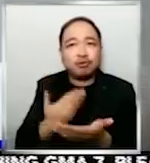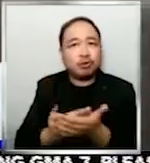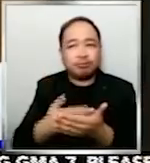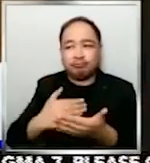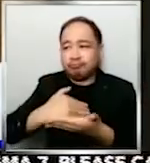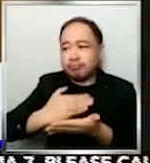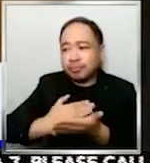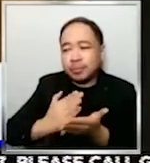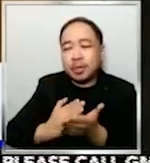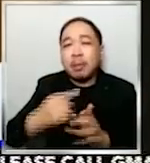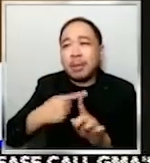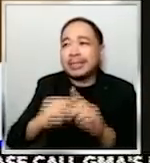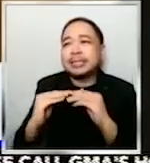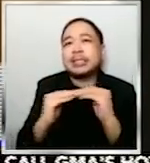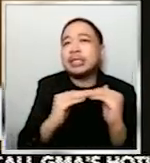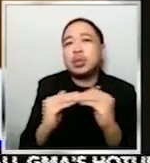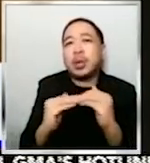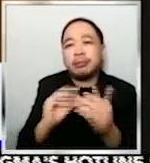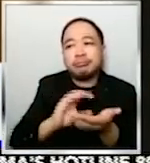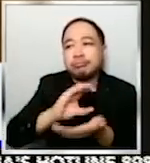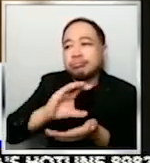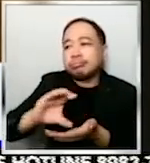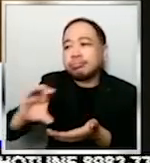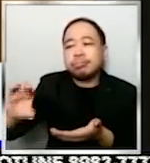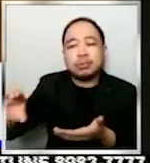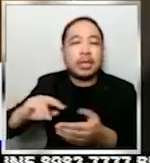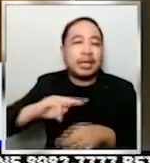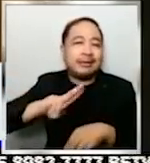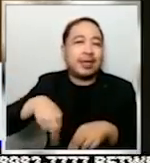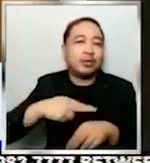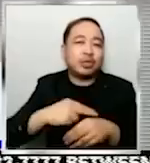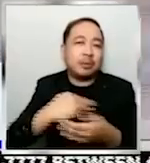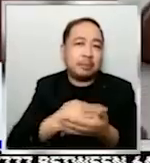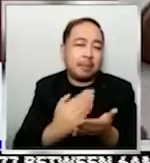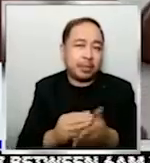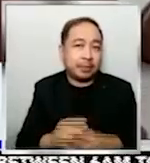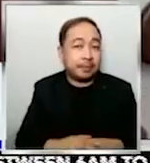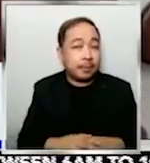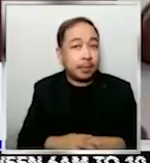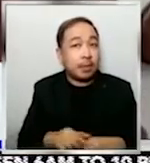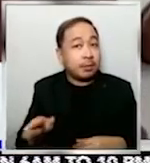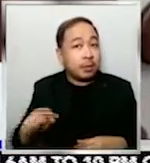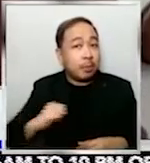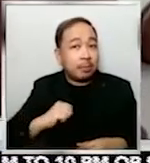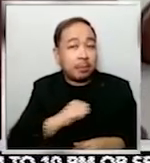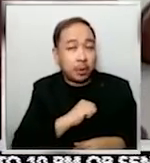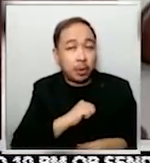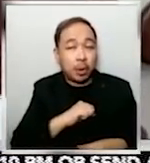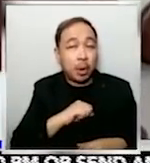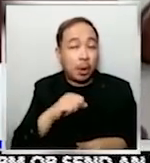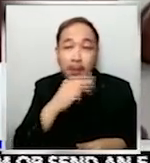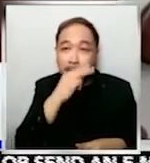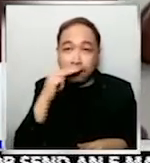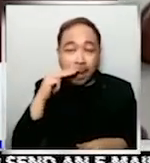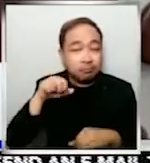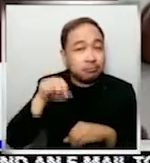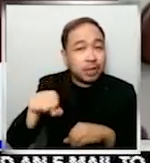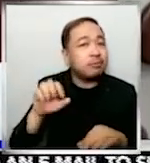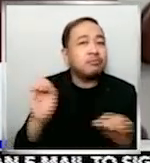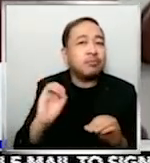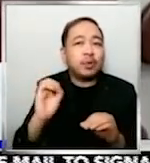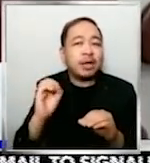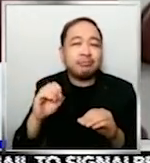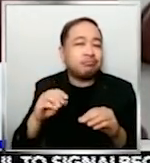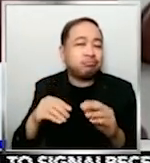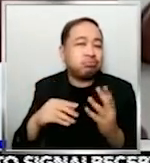budget. Walang public engagement si Senator Manny Pacquiao. Sa kanya namang Facebook Live, sinabi ni Deputy